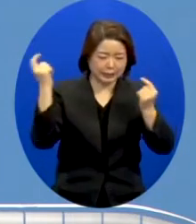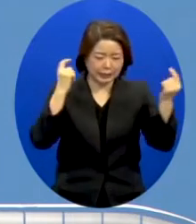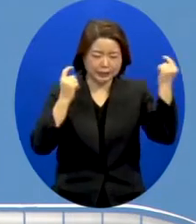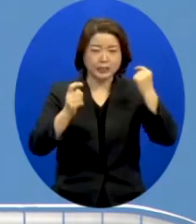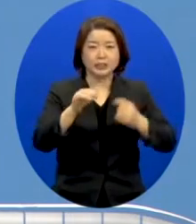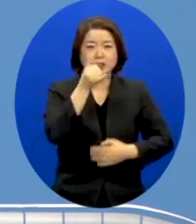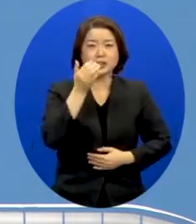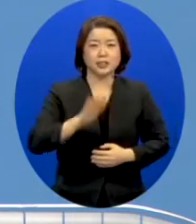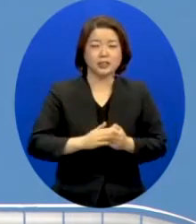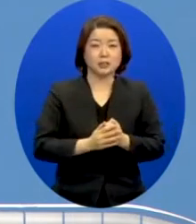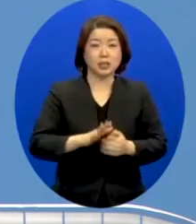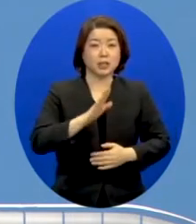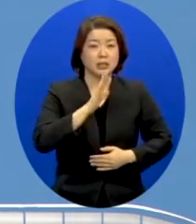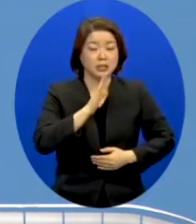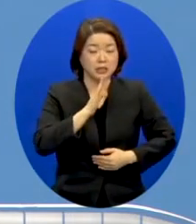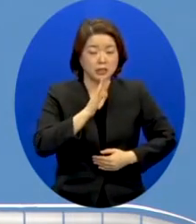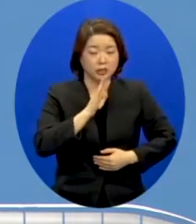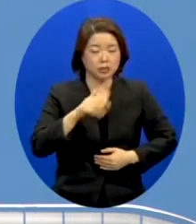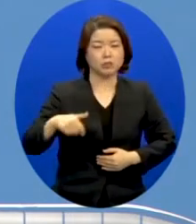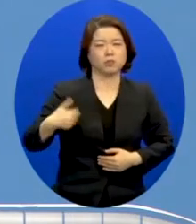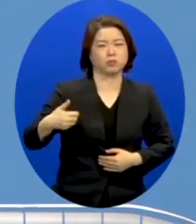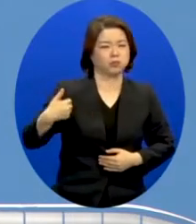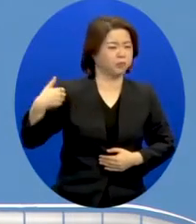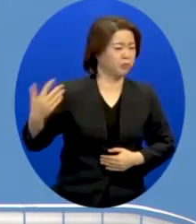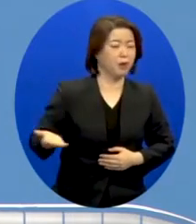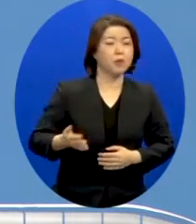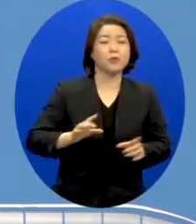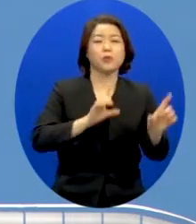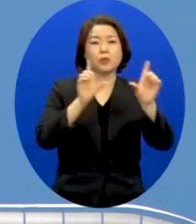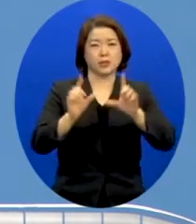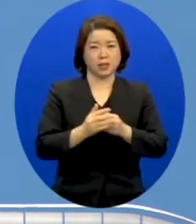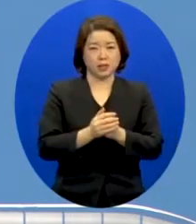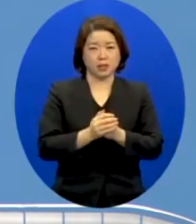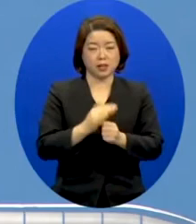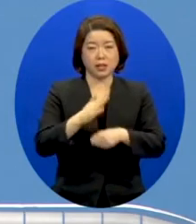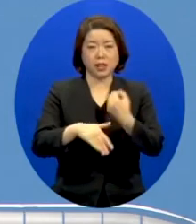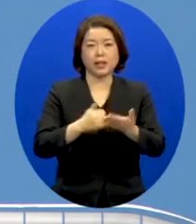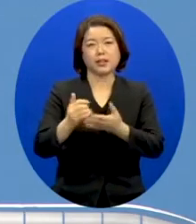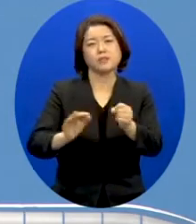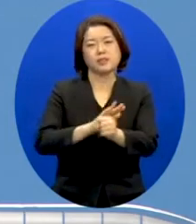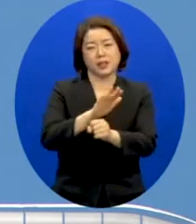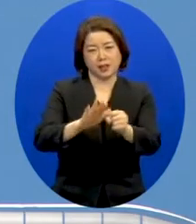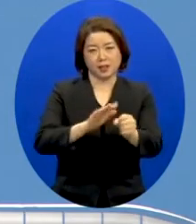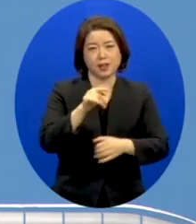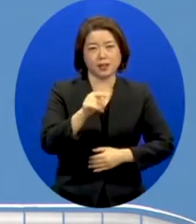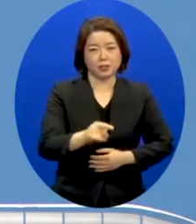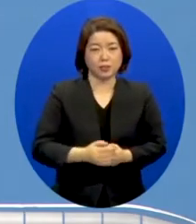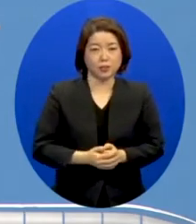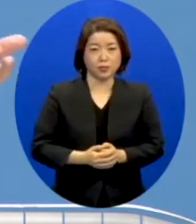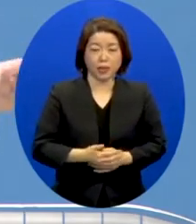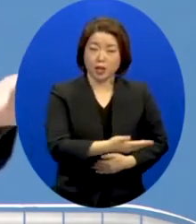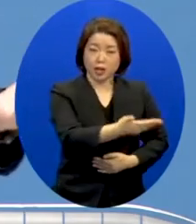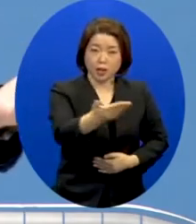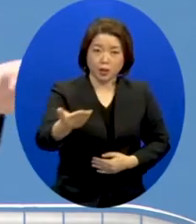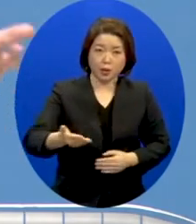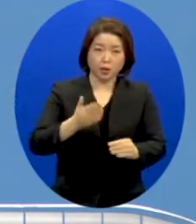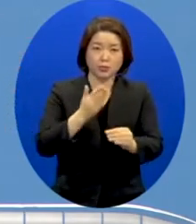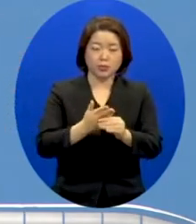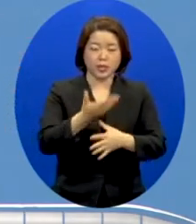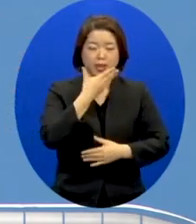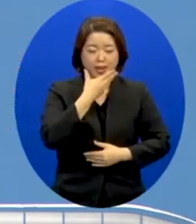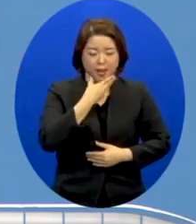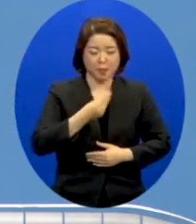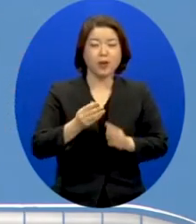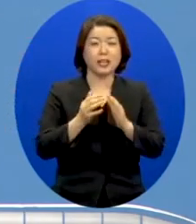전혀 모르고 사는 겁니다 하나님을 사랑하는 것입니다 여러분 중에 지금 행복한 사람이